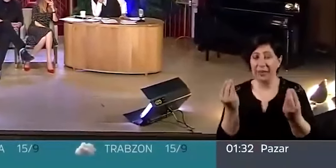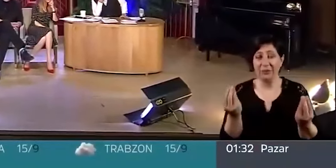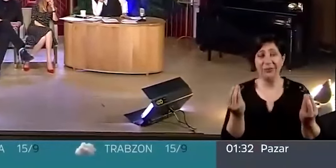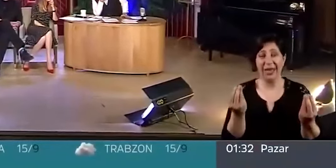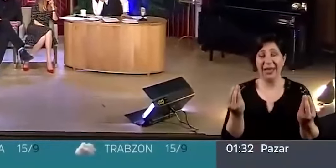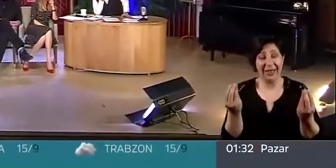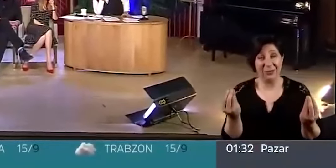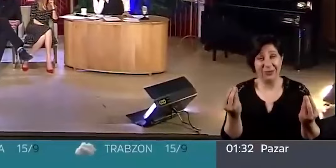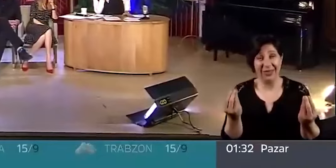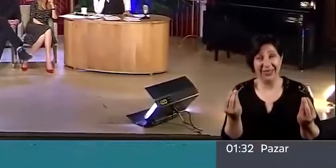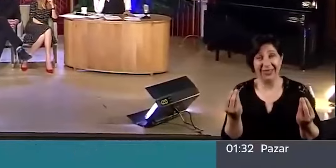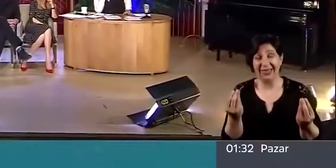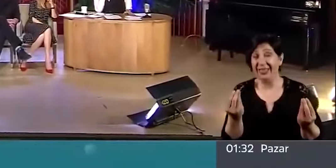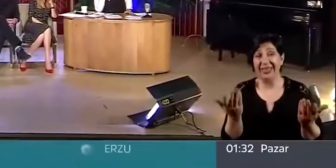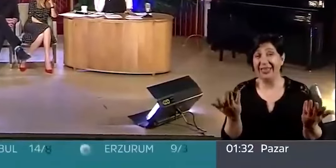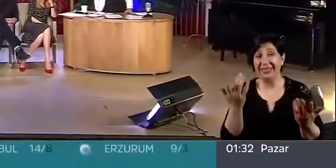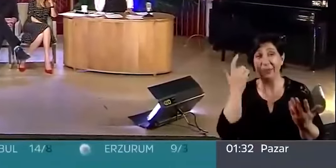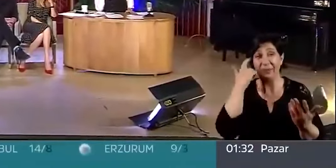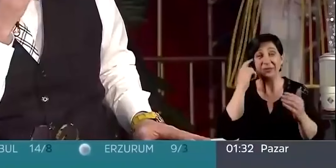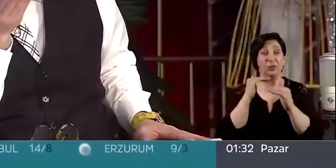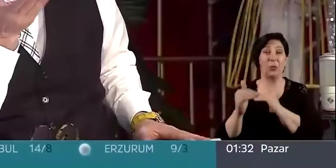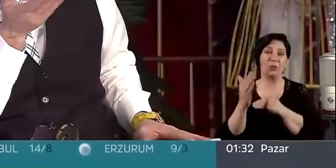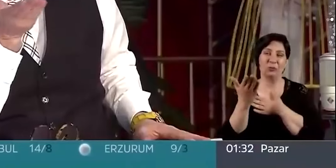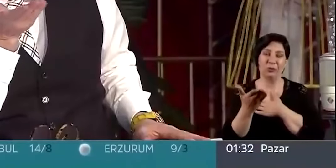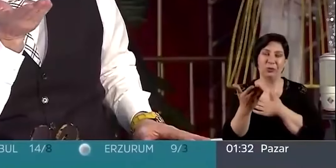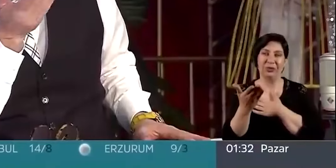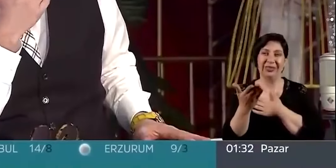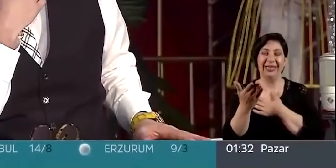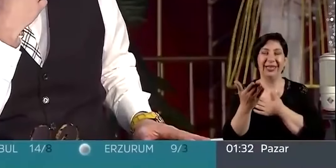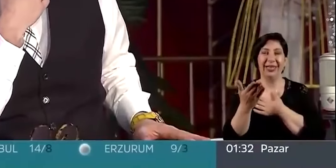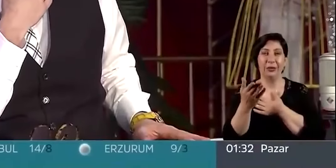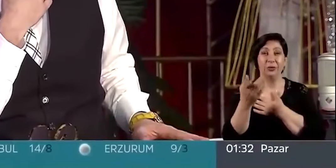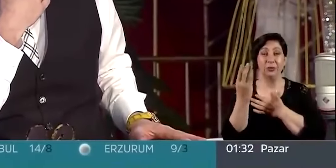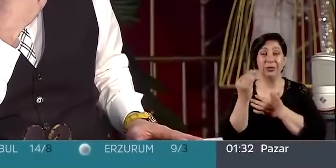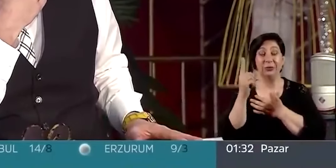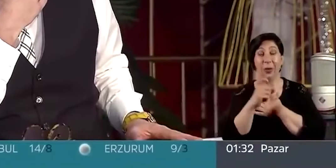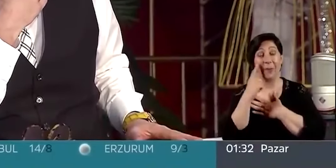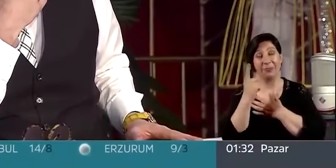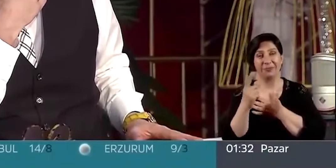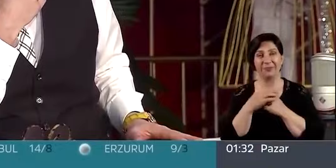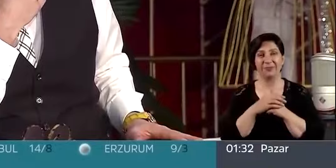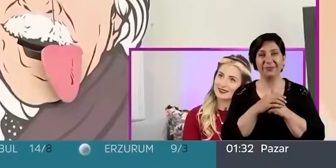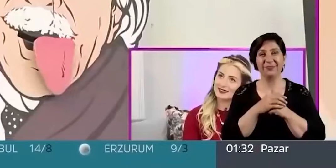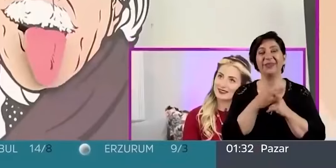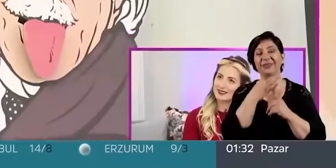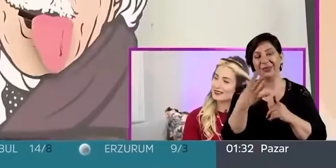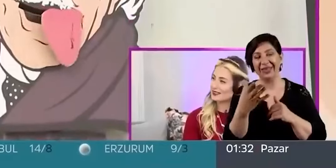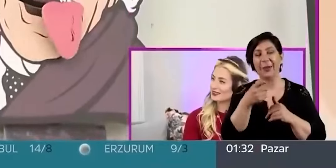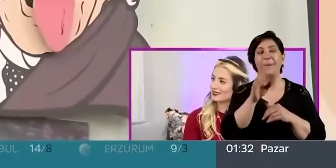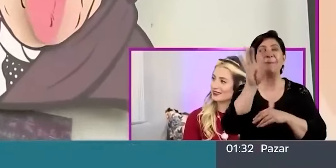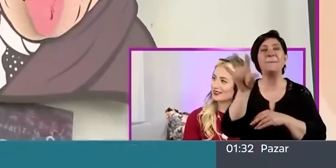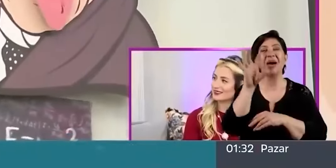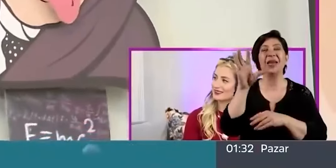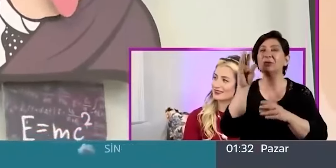güzel. Nasıl bilinçli bir toplumuz. Çok güzel tabii sorular. Görelim. Teşekkürler. Biz onu